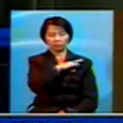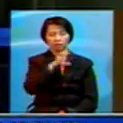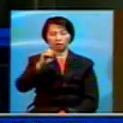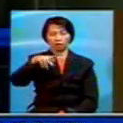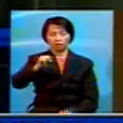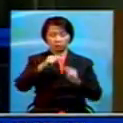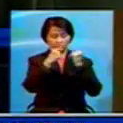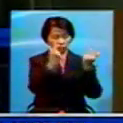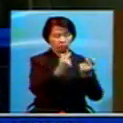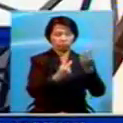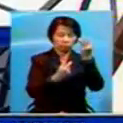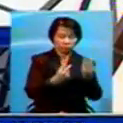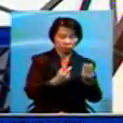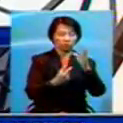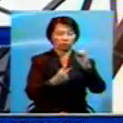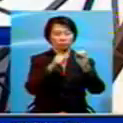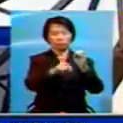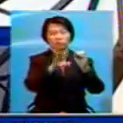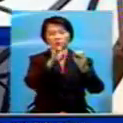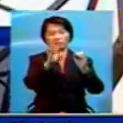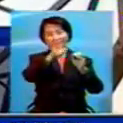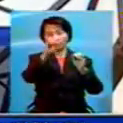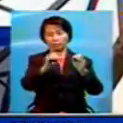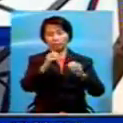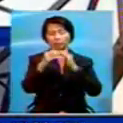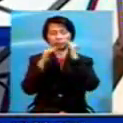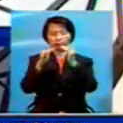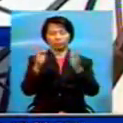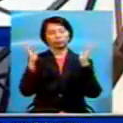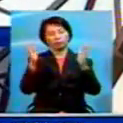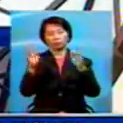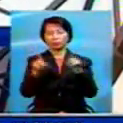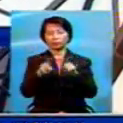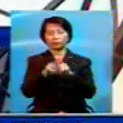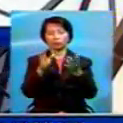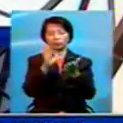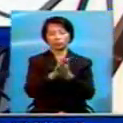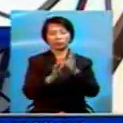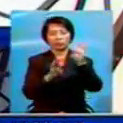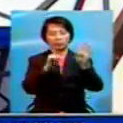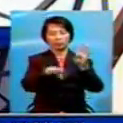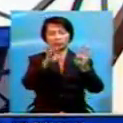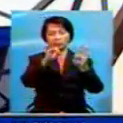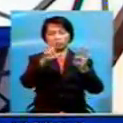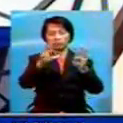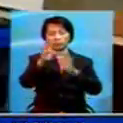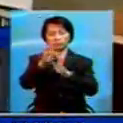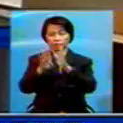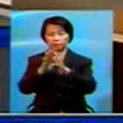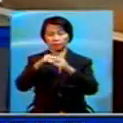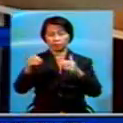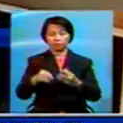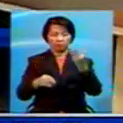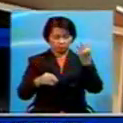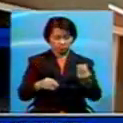kumpulan juga susut 0.8% pada p tempoh sama menjadi r.93 bilion